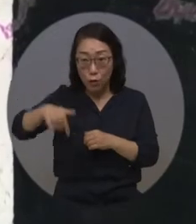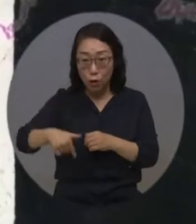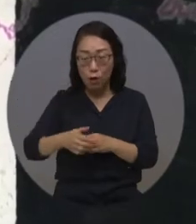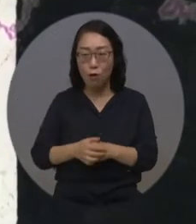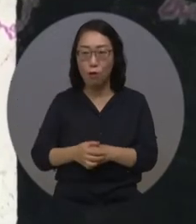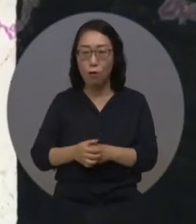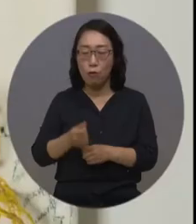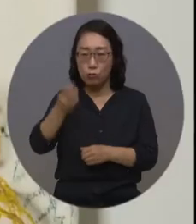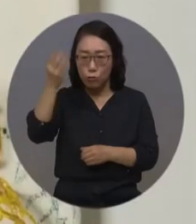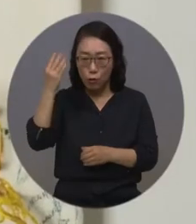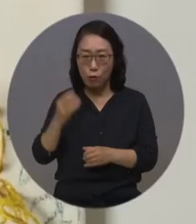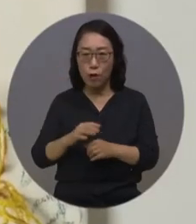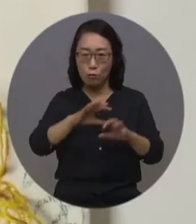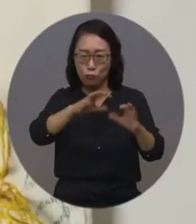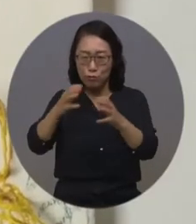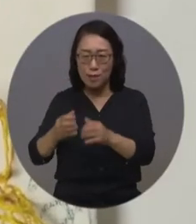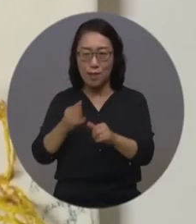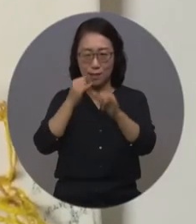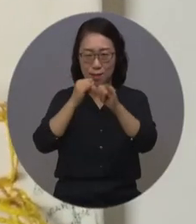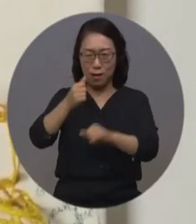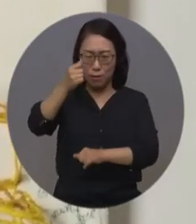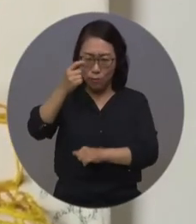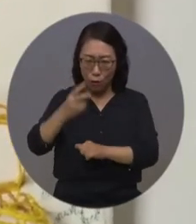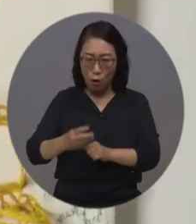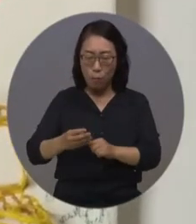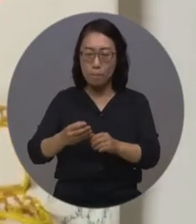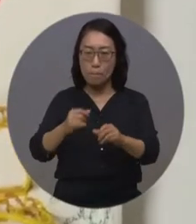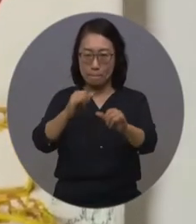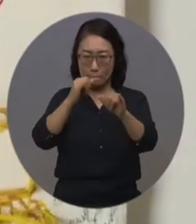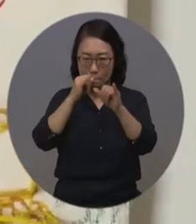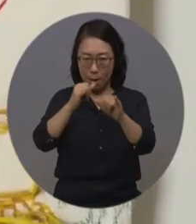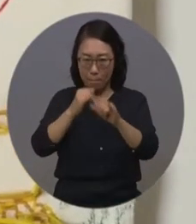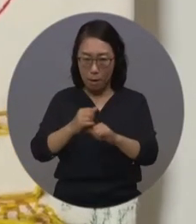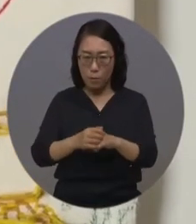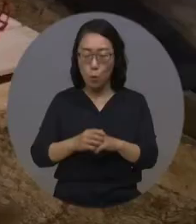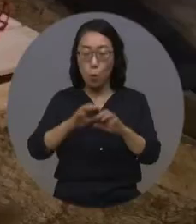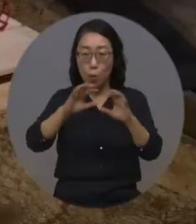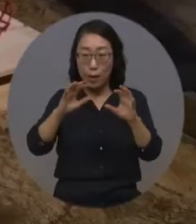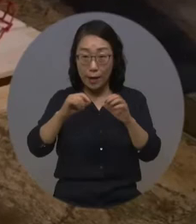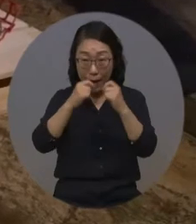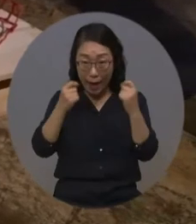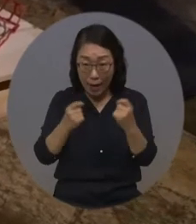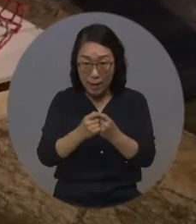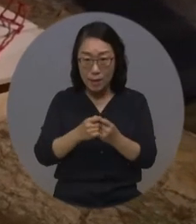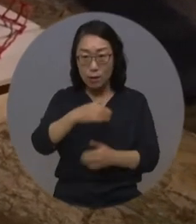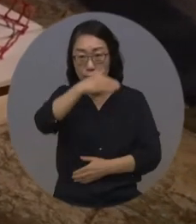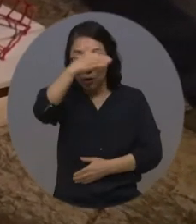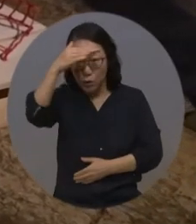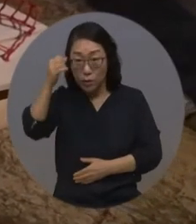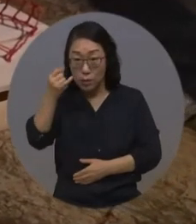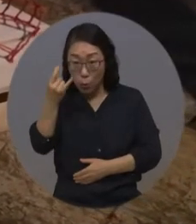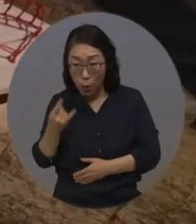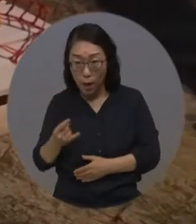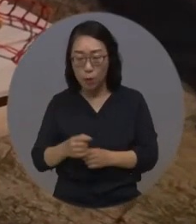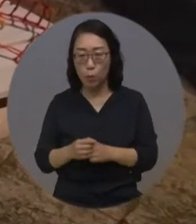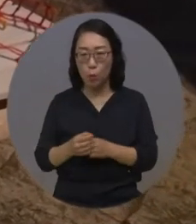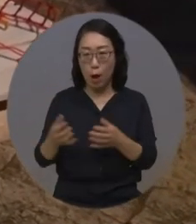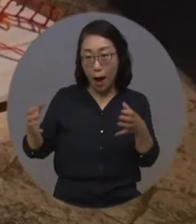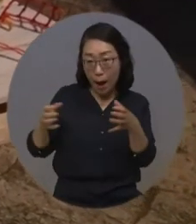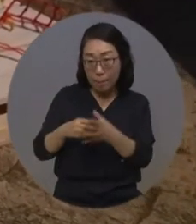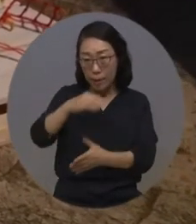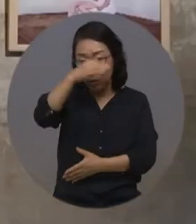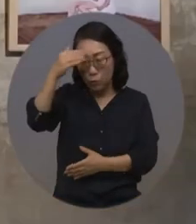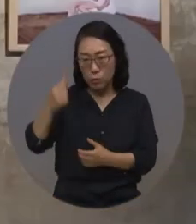국제미술상 최우수상 등 여러 수상 경력과 개인전 13회와 단체전 등 조형예술로 활발한